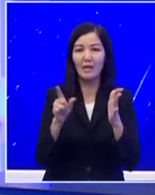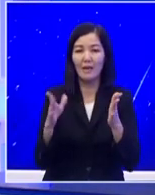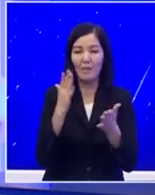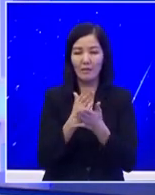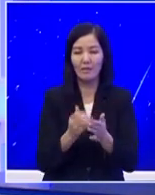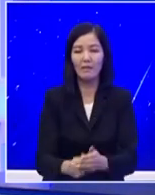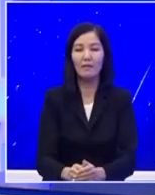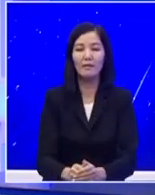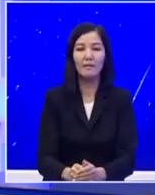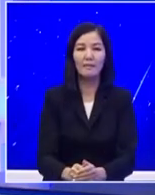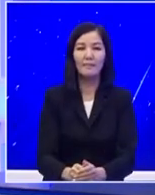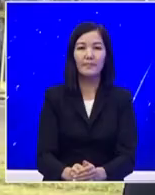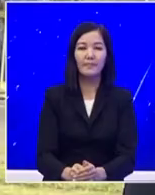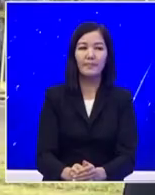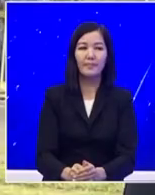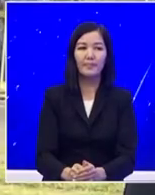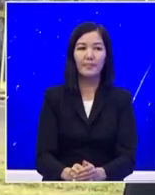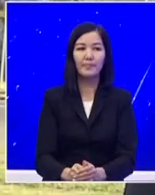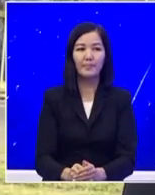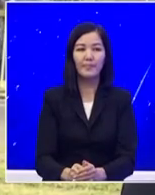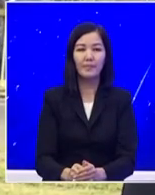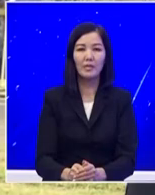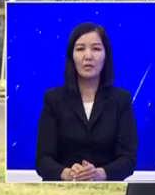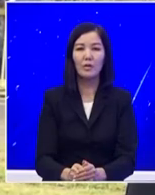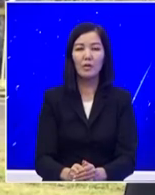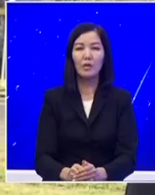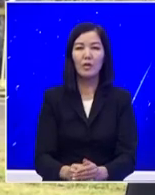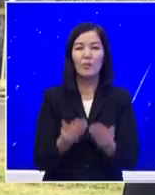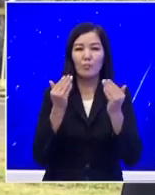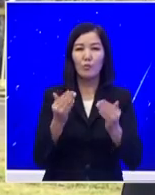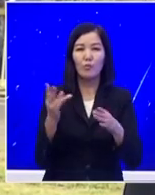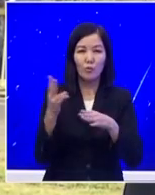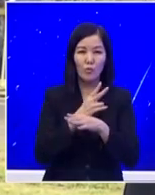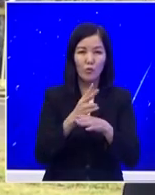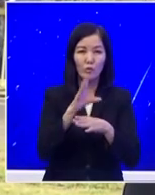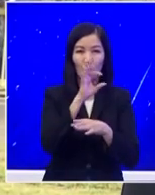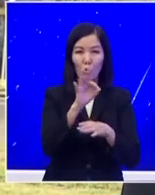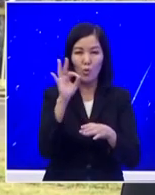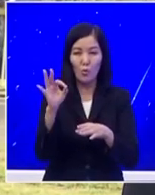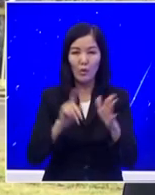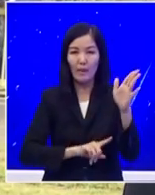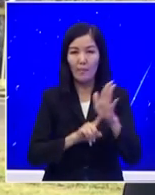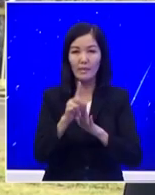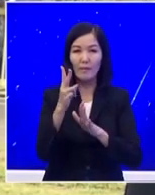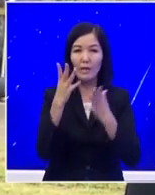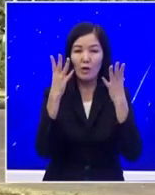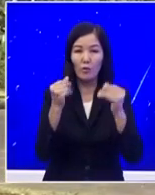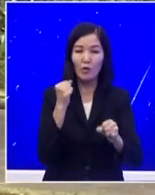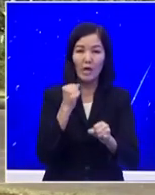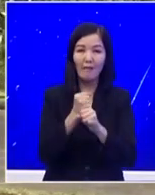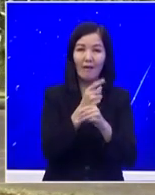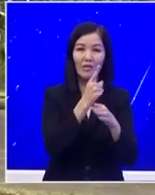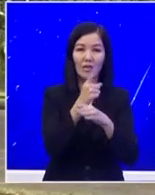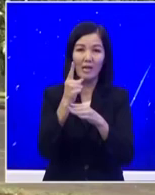адам анықталыпты. Бүгін түнгі сағат 12-ден бастап облыста 2 күндік қатаң карантин